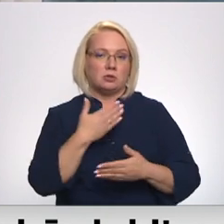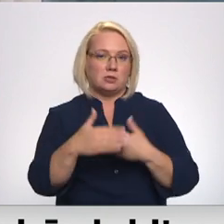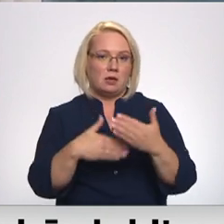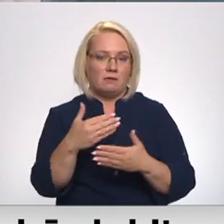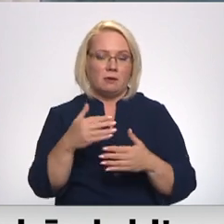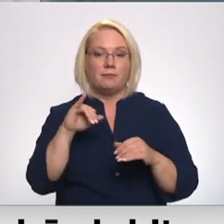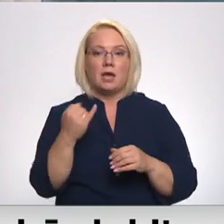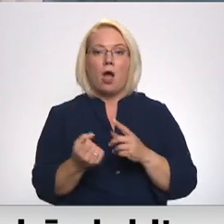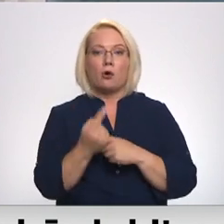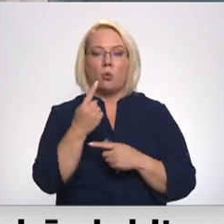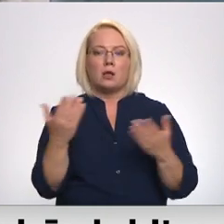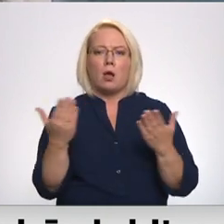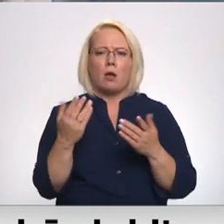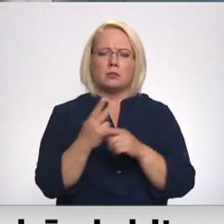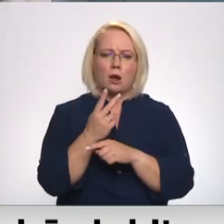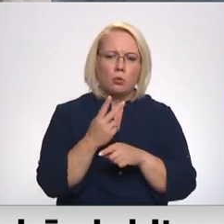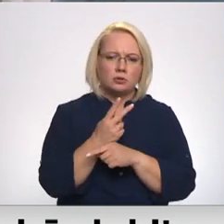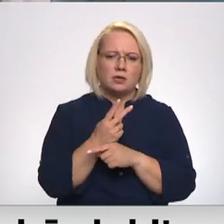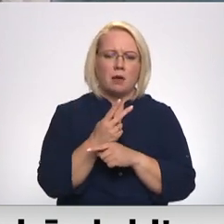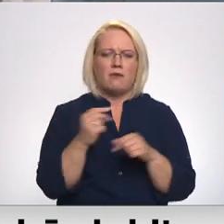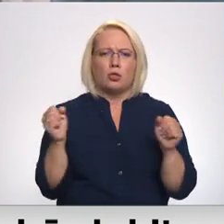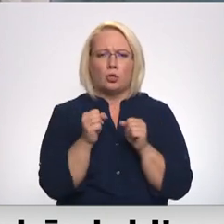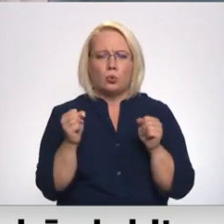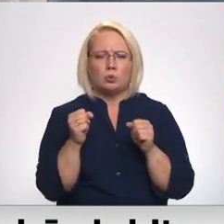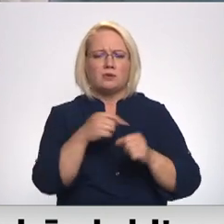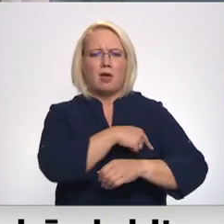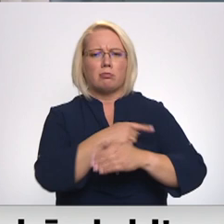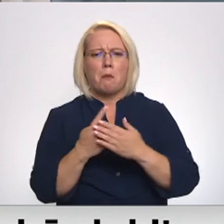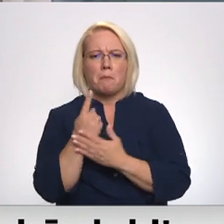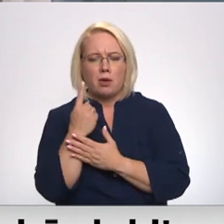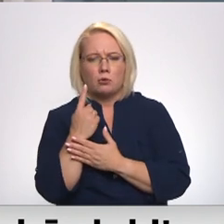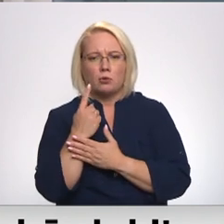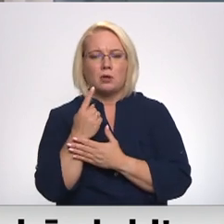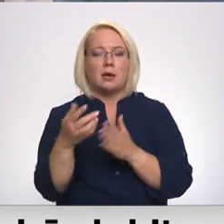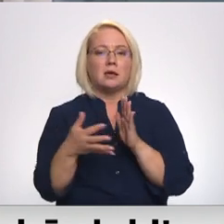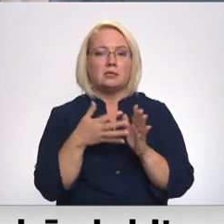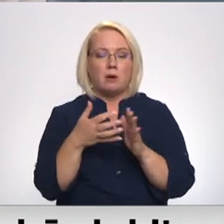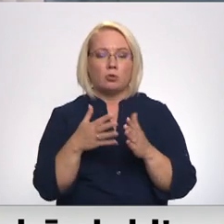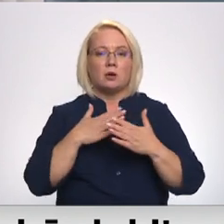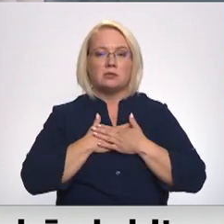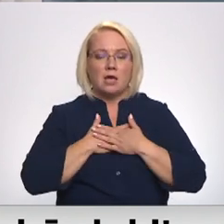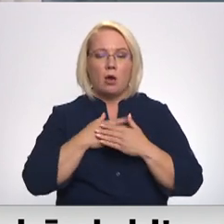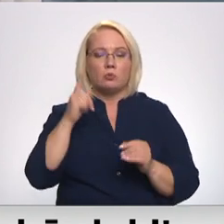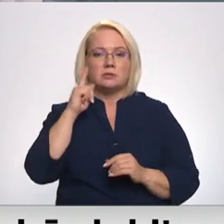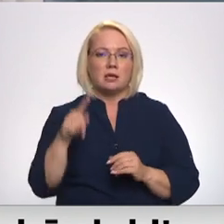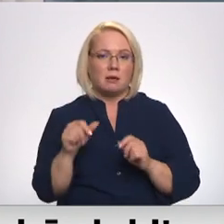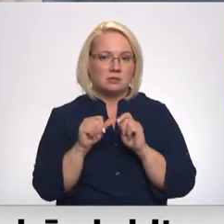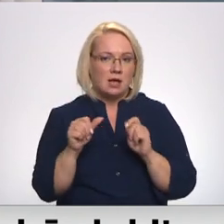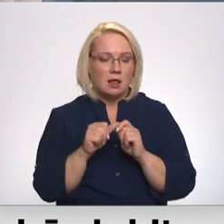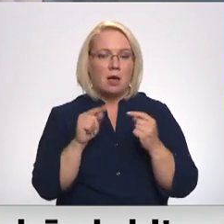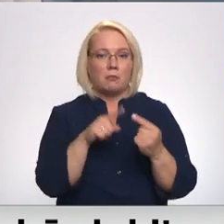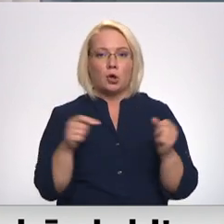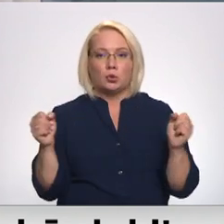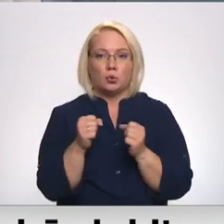kaut kādi traucējumi vai drudzis vai temperatūra, tad lietojam sev zināmus līdzekļus pret drudzi,